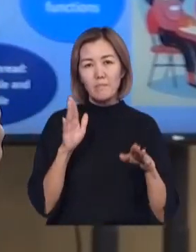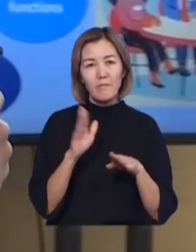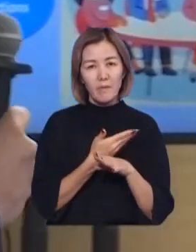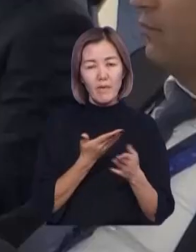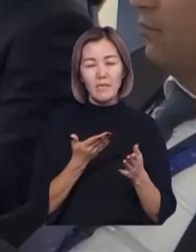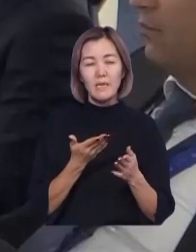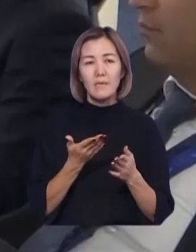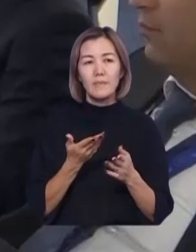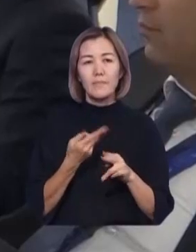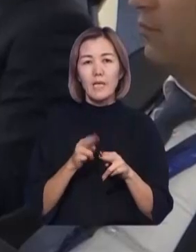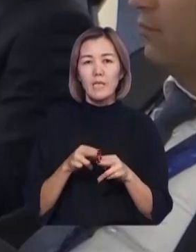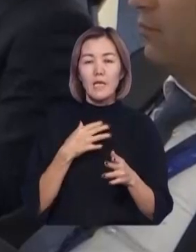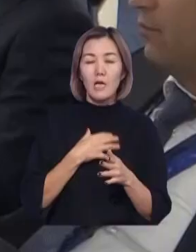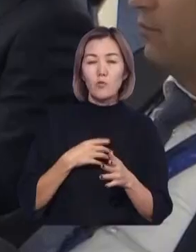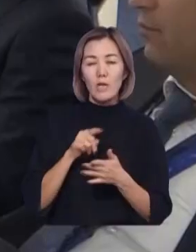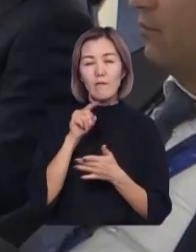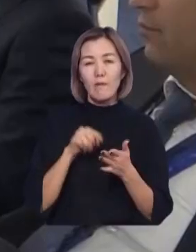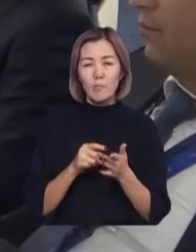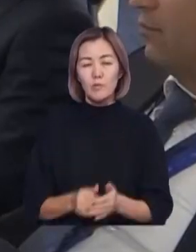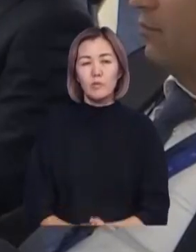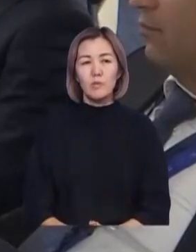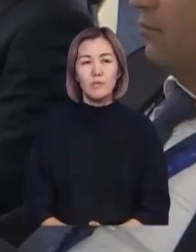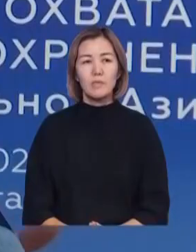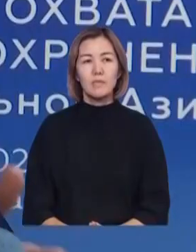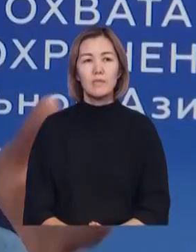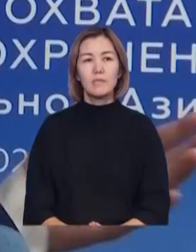словам экспертов это очень актуальный вопрос